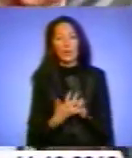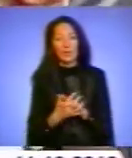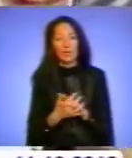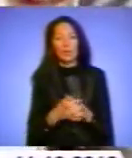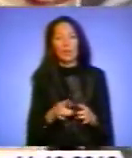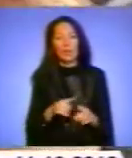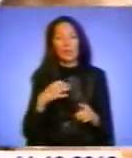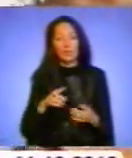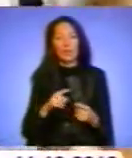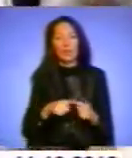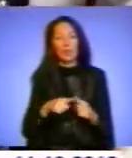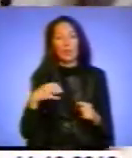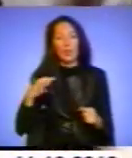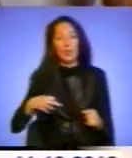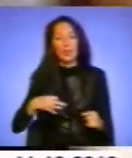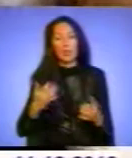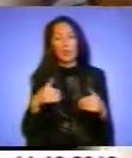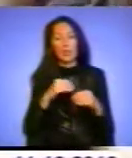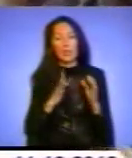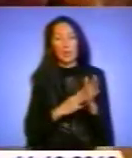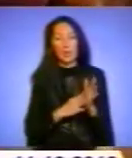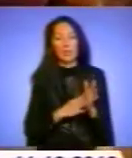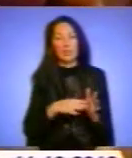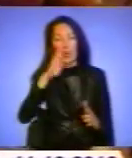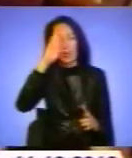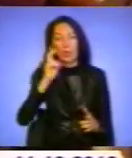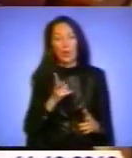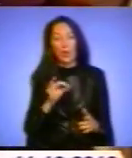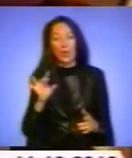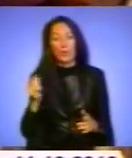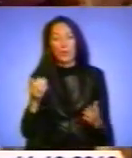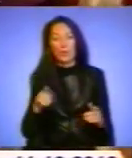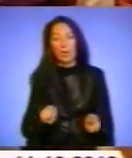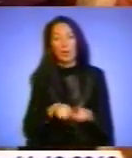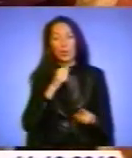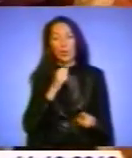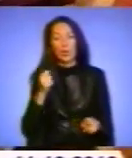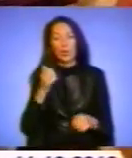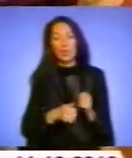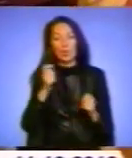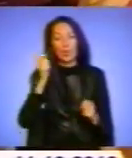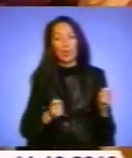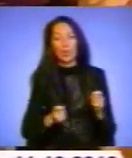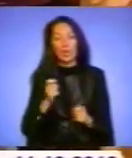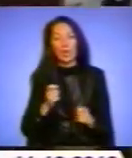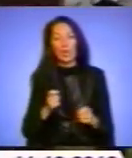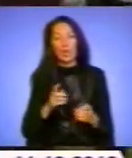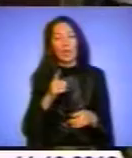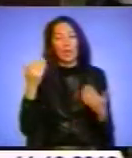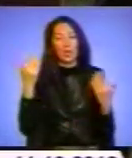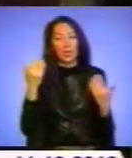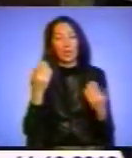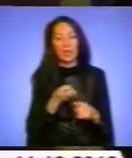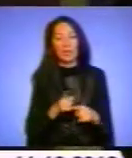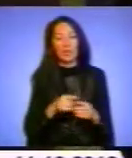вже 19. Антон Скоробця також вже дорослий, часто приїжджає до родини на вихідні. Ці люди для нього стали найріднішими. Сьогодні